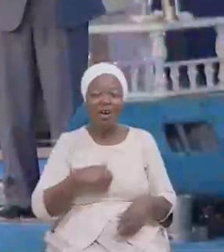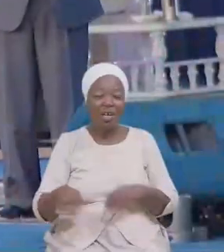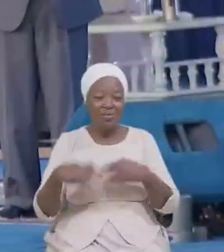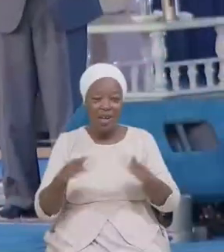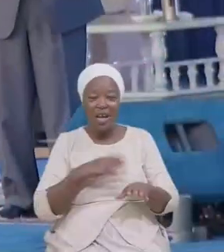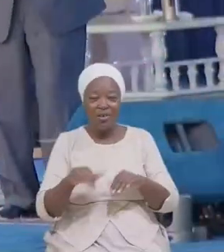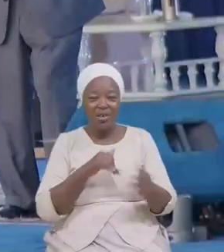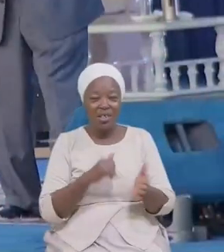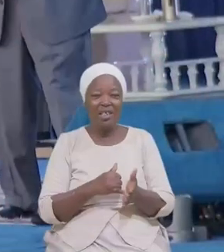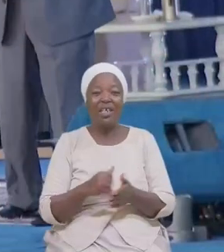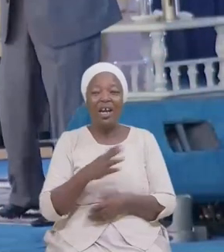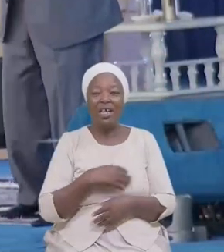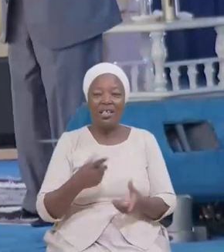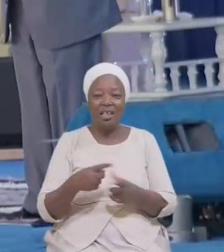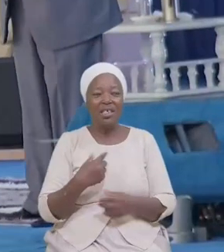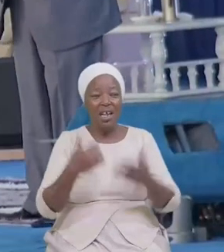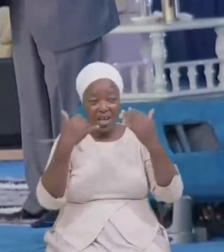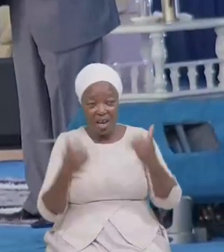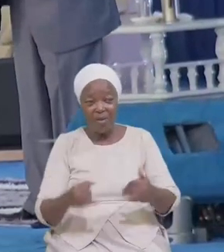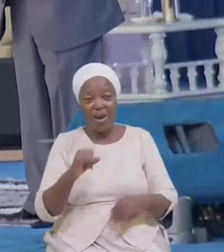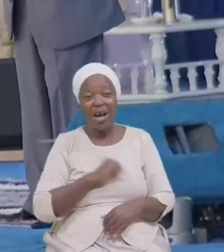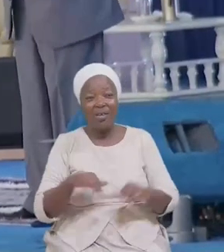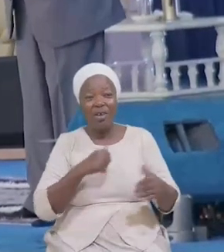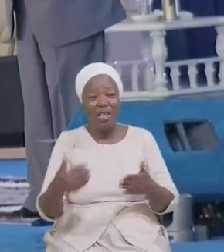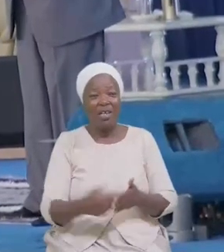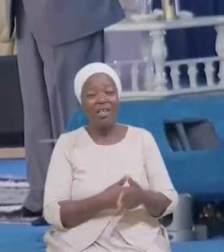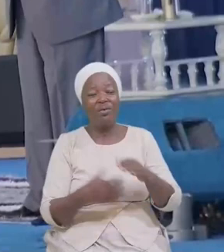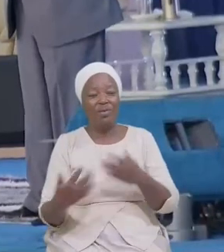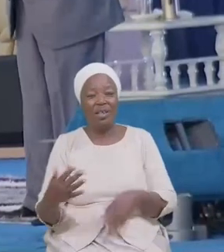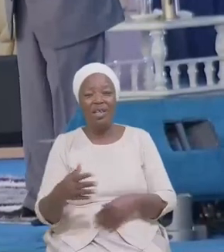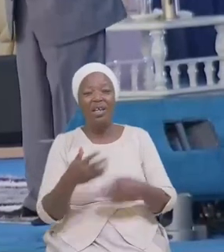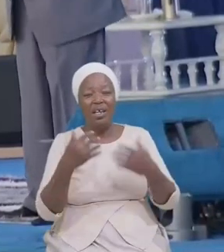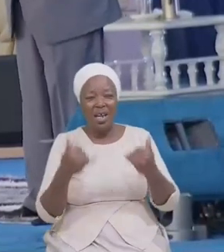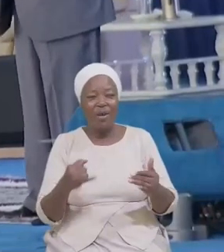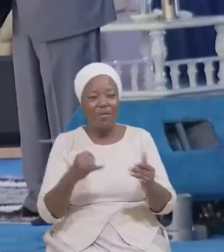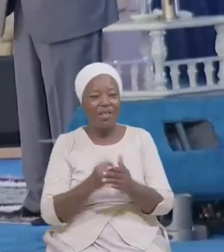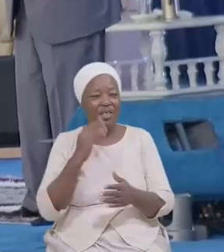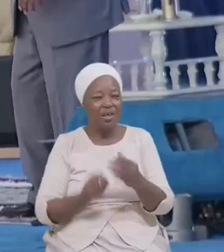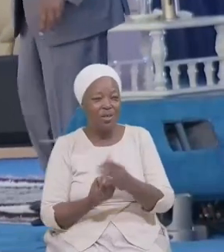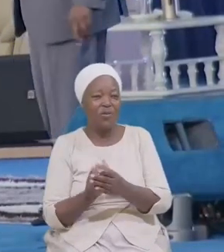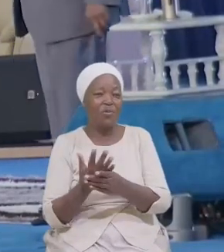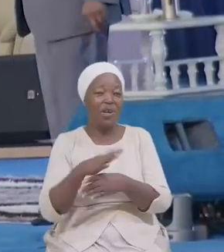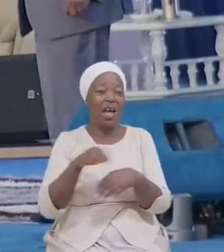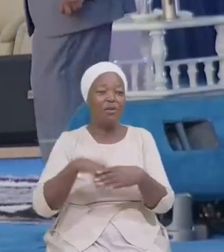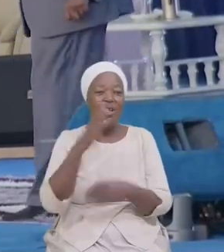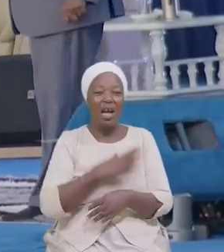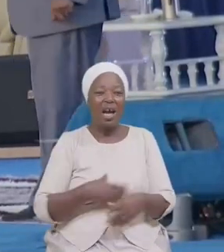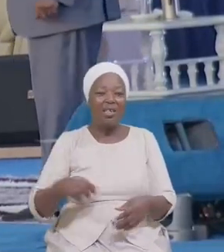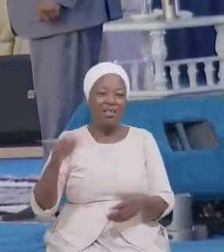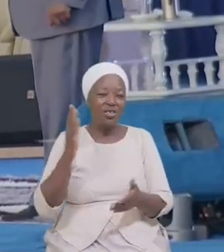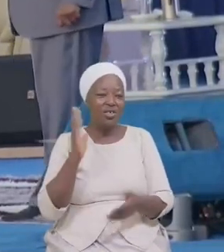accomplies et c'est fait. Il dit, je vais faire une chose nouvelle sur le point d'arriver. Ne la connaîtrez-vous